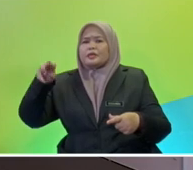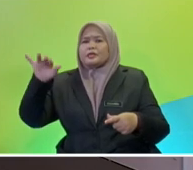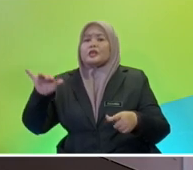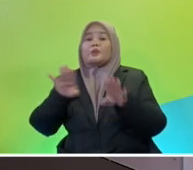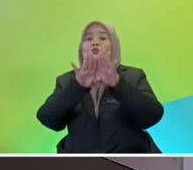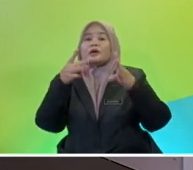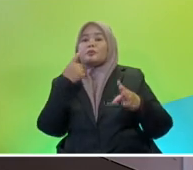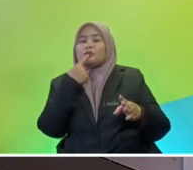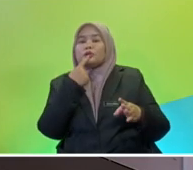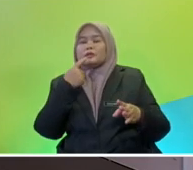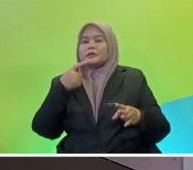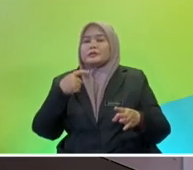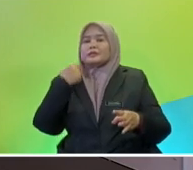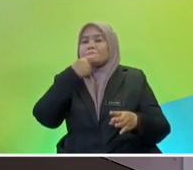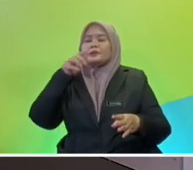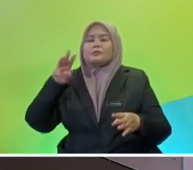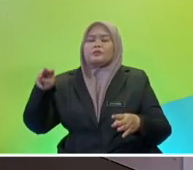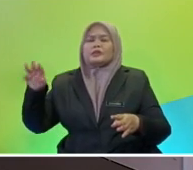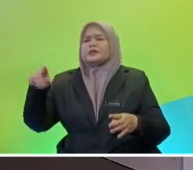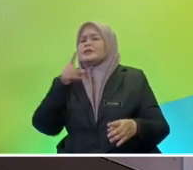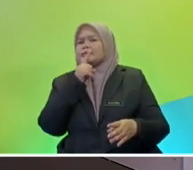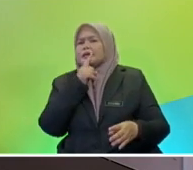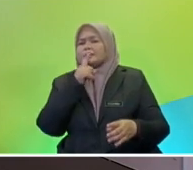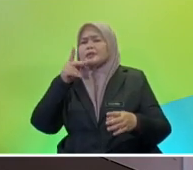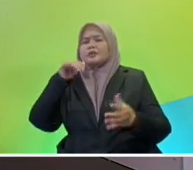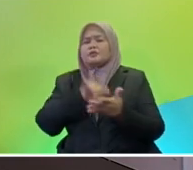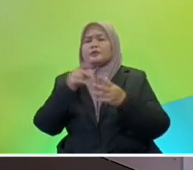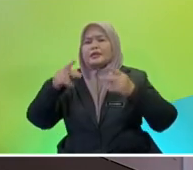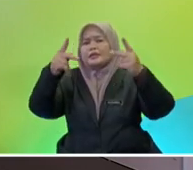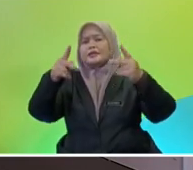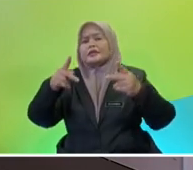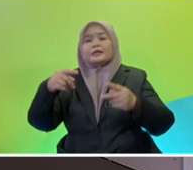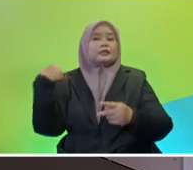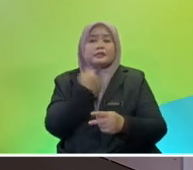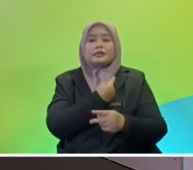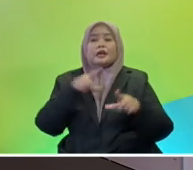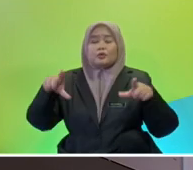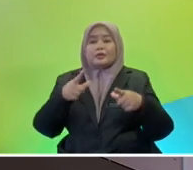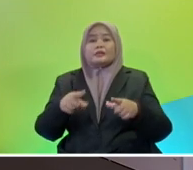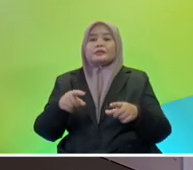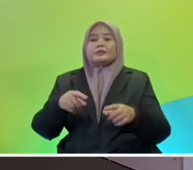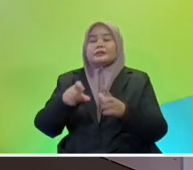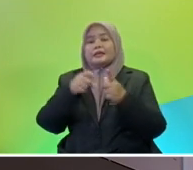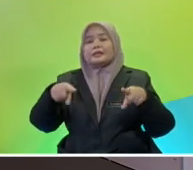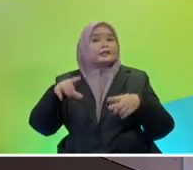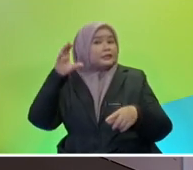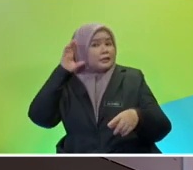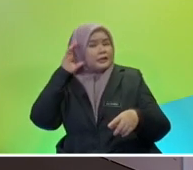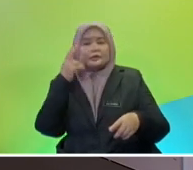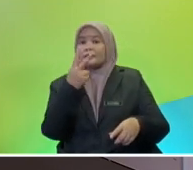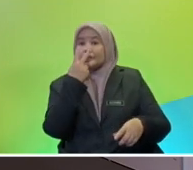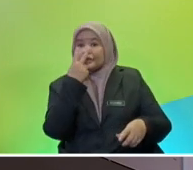siapa murid yang hanya diam jadi itu adalah kaidah-kaidah yang mana kita boleh laksanakan Selain Kita mendengar kita perhatikan